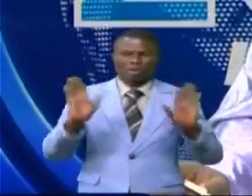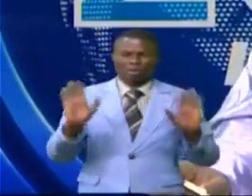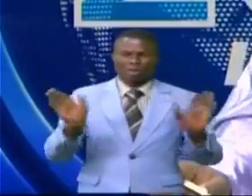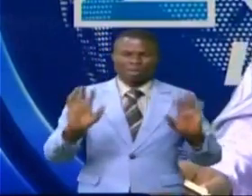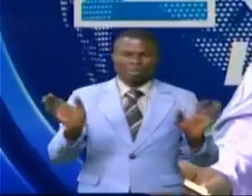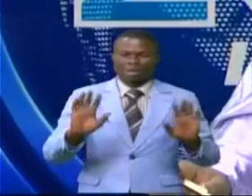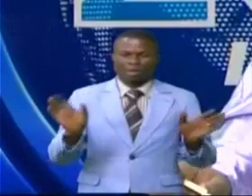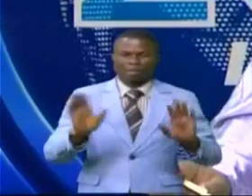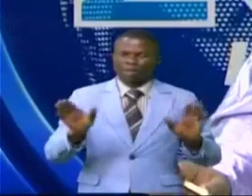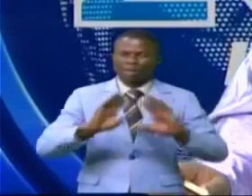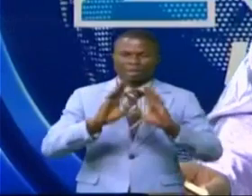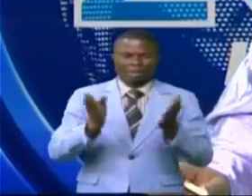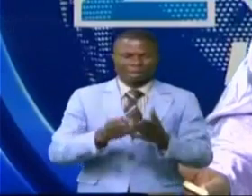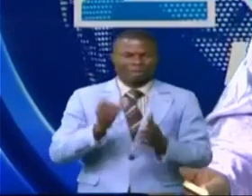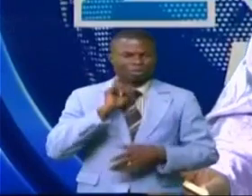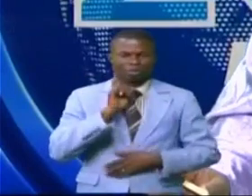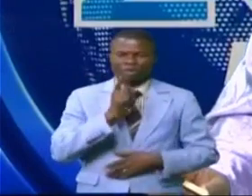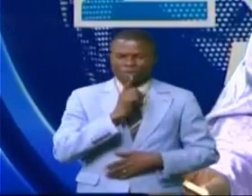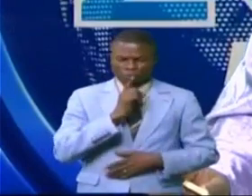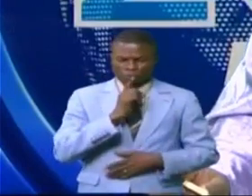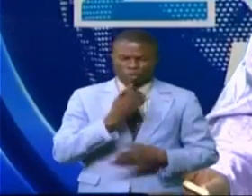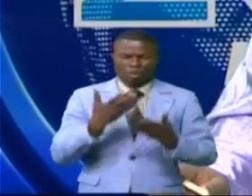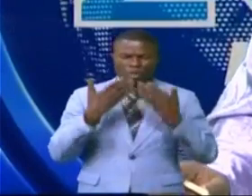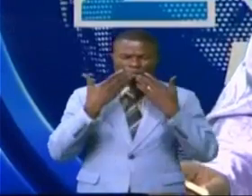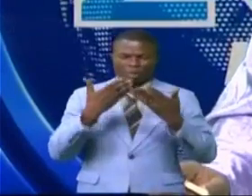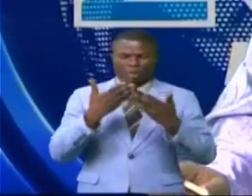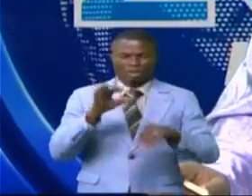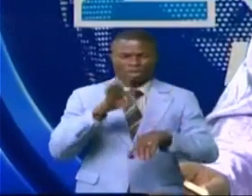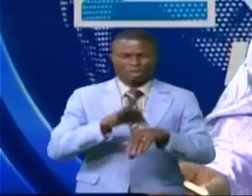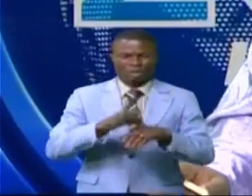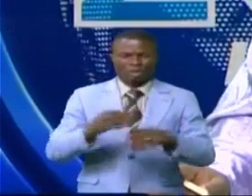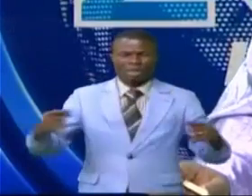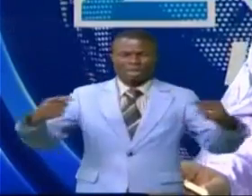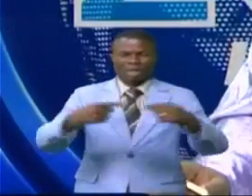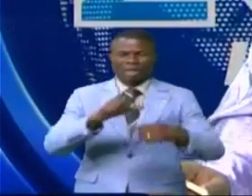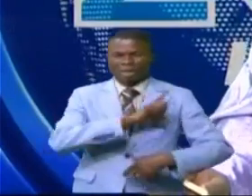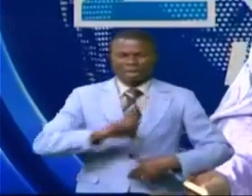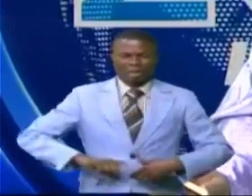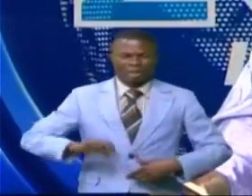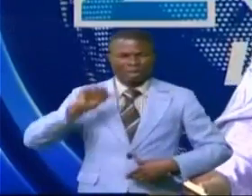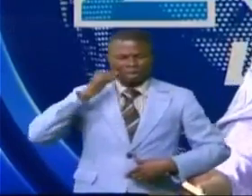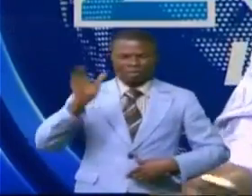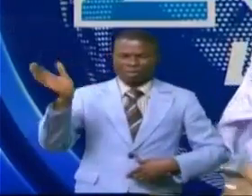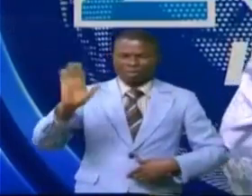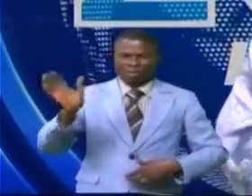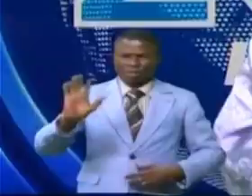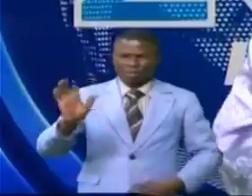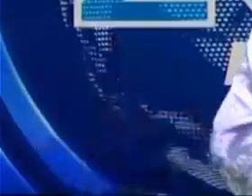Excellent début de week-end à toutes et à tous et bonne chance à notre 11 nationale. À demain.